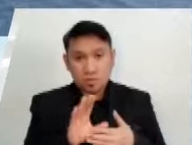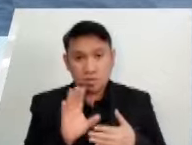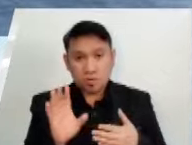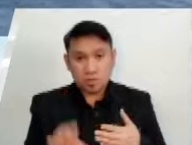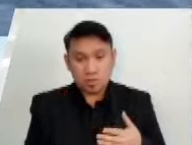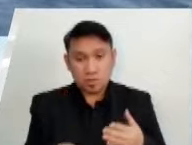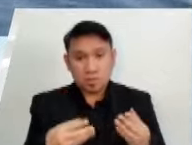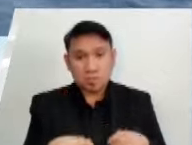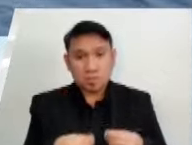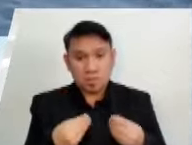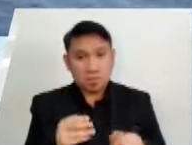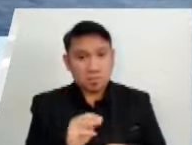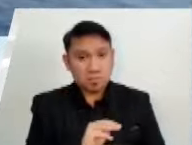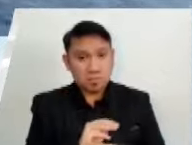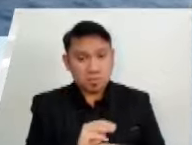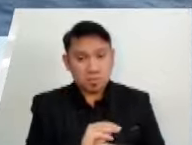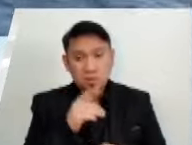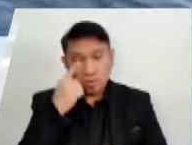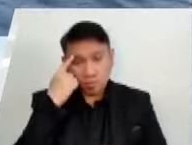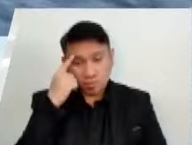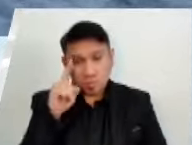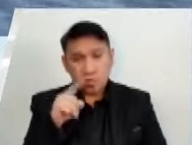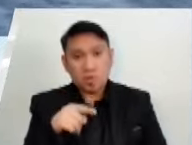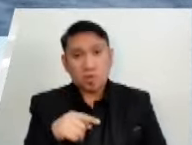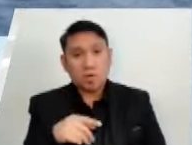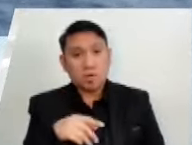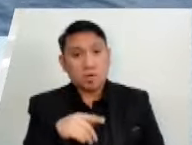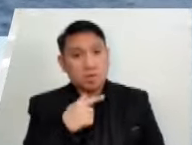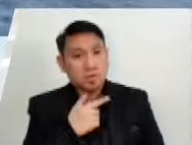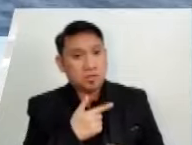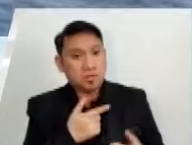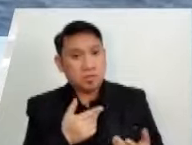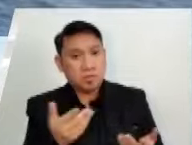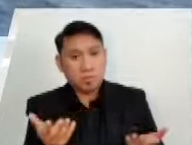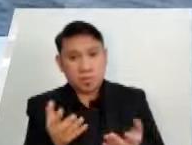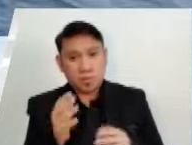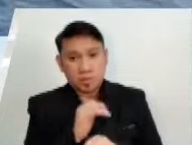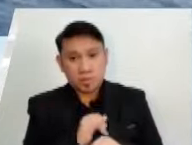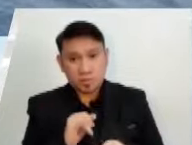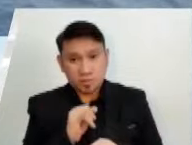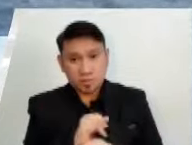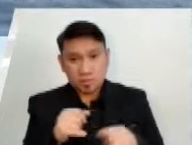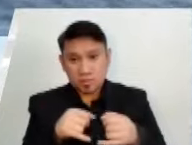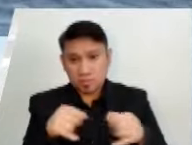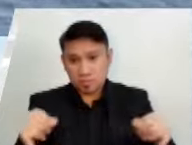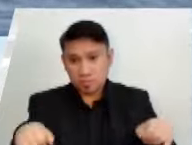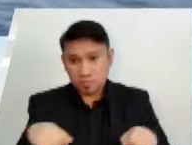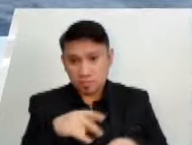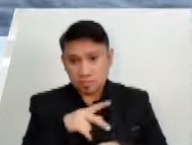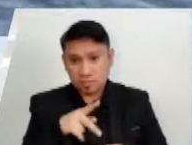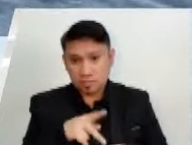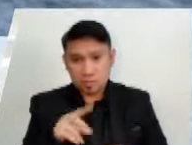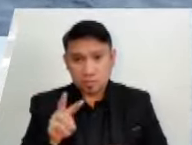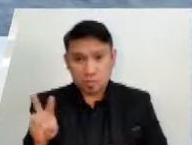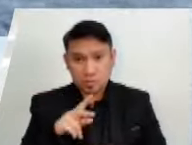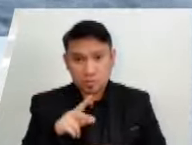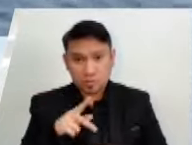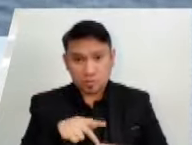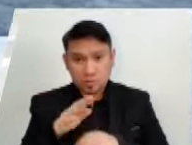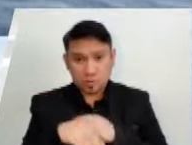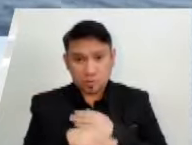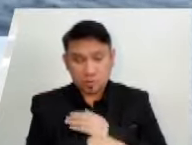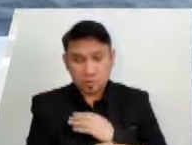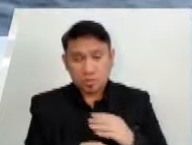mission sa mga coast guard station sa mga isla at bahura na okupado ng Pilipinas sa West philippin Sea sa social media post ni